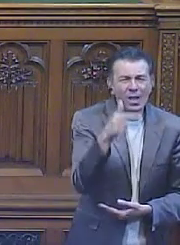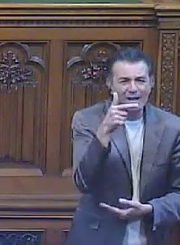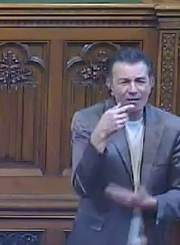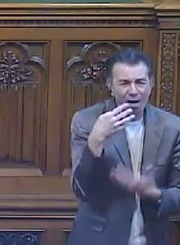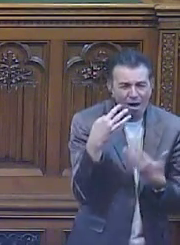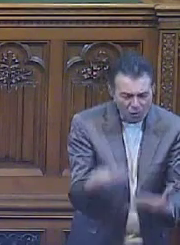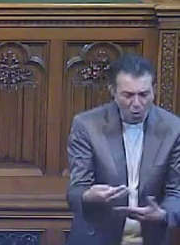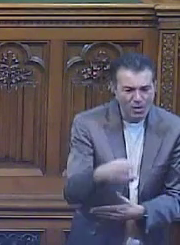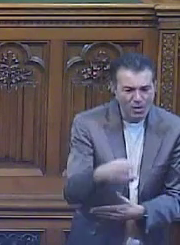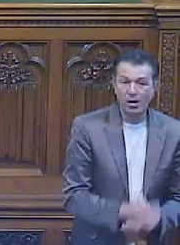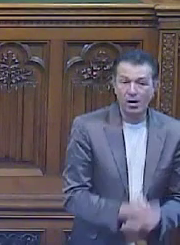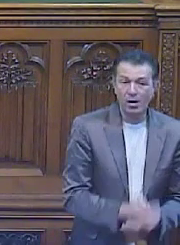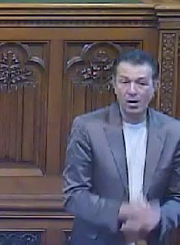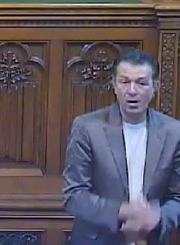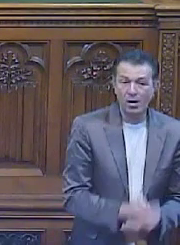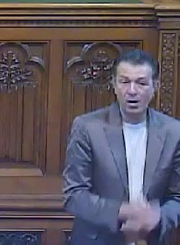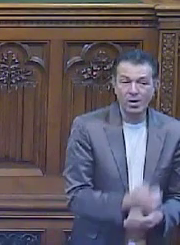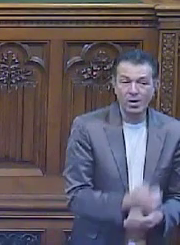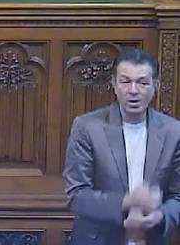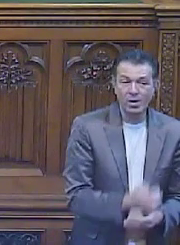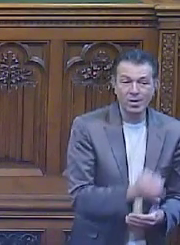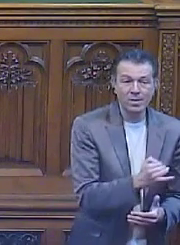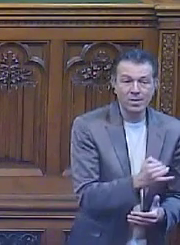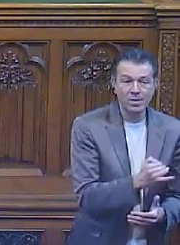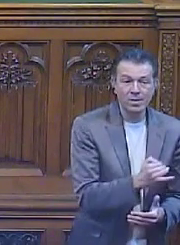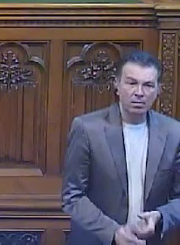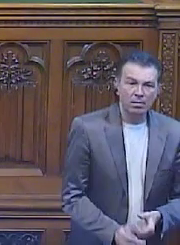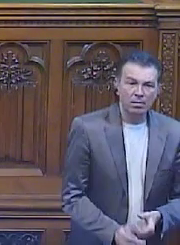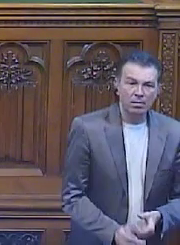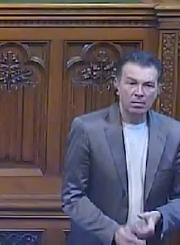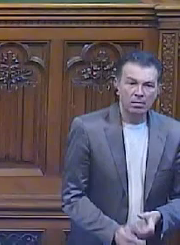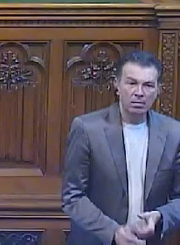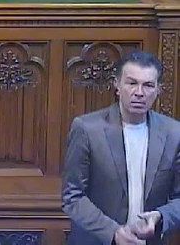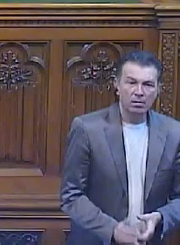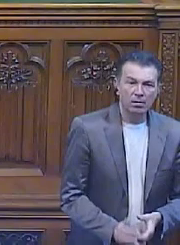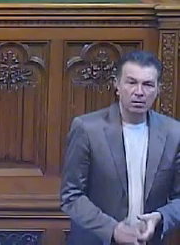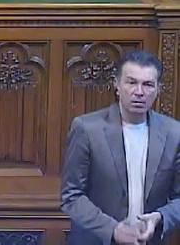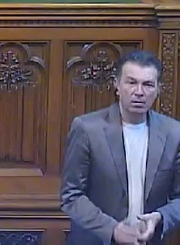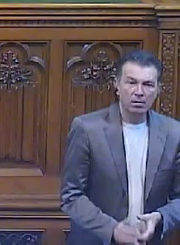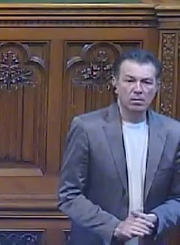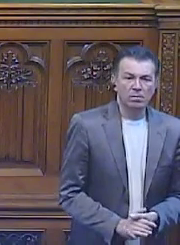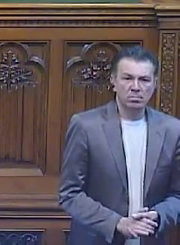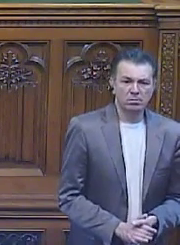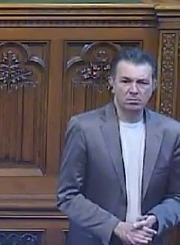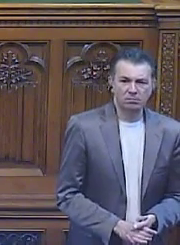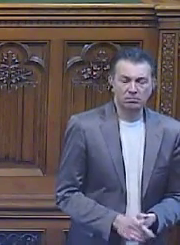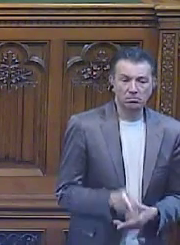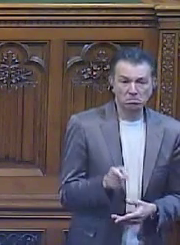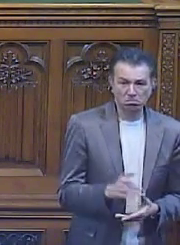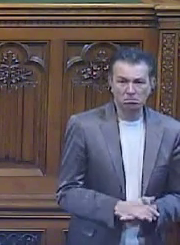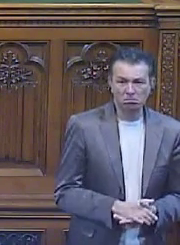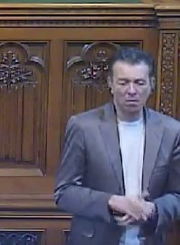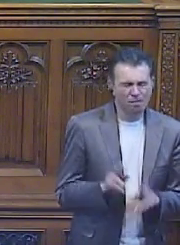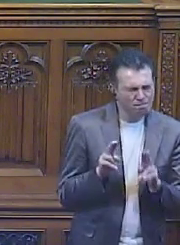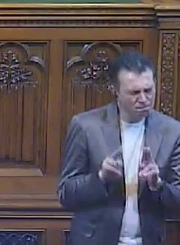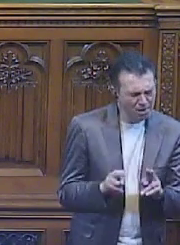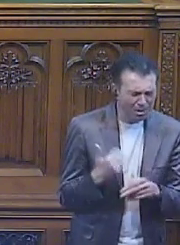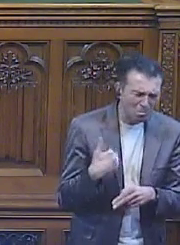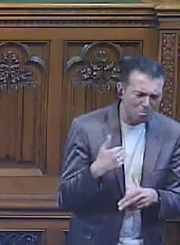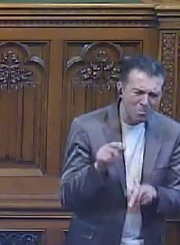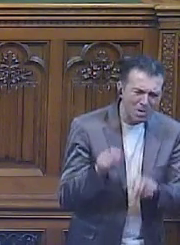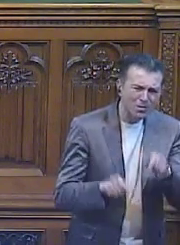192 Euro. Das heißt, aber pro Monat, also nicht pro Jahr, sondern pro Monat. Meine Damen und Herren, Sie erlauben sich bei den wirklich